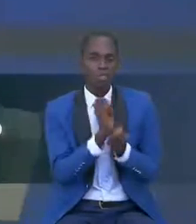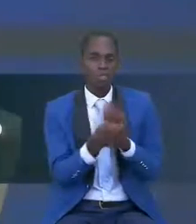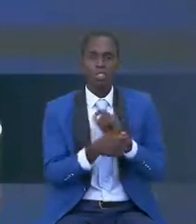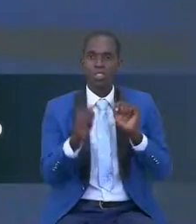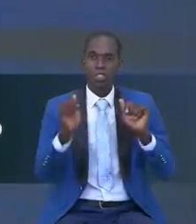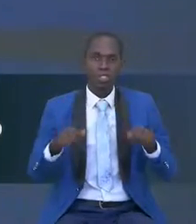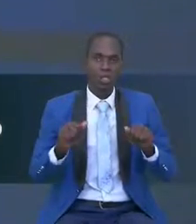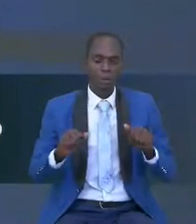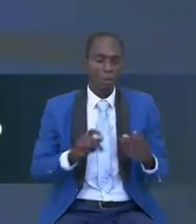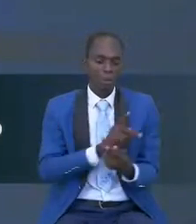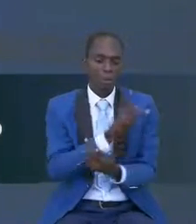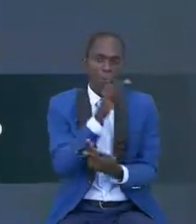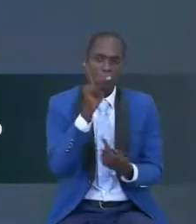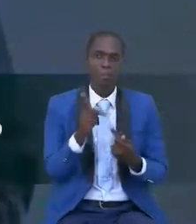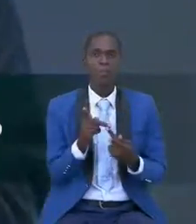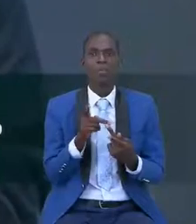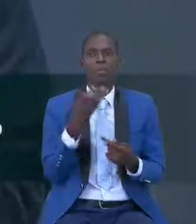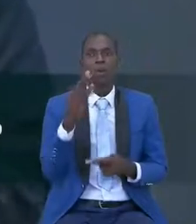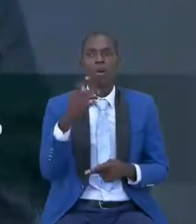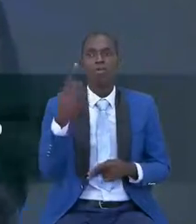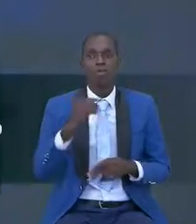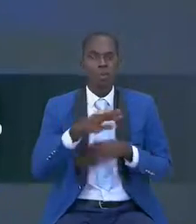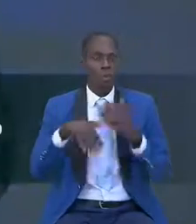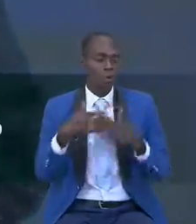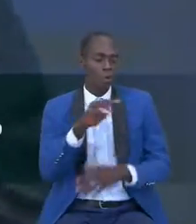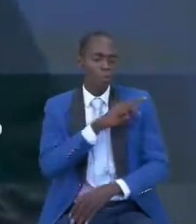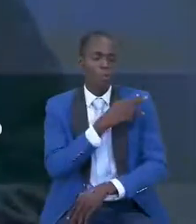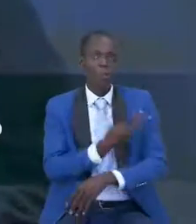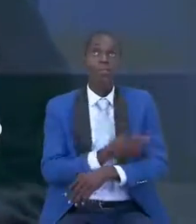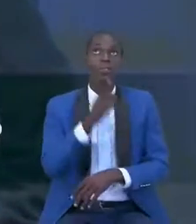Immuable, la perfection immuable.